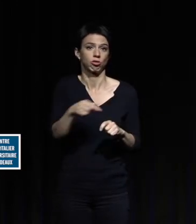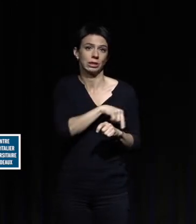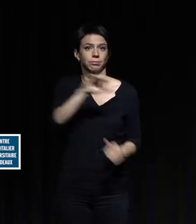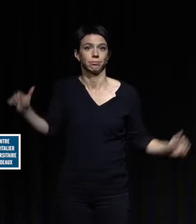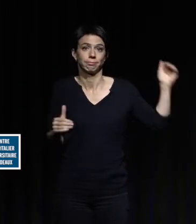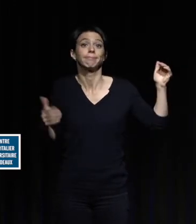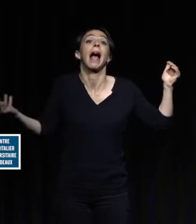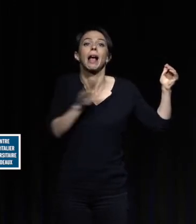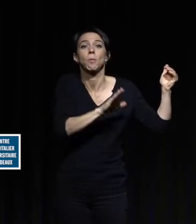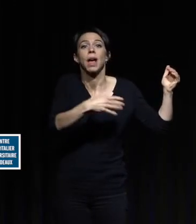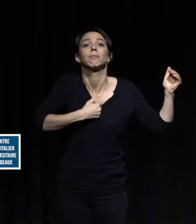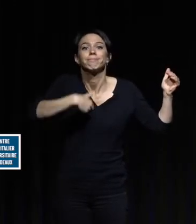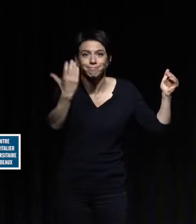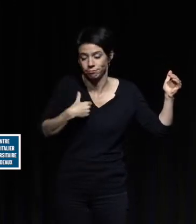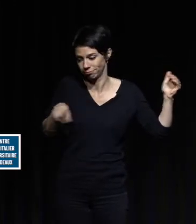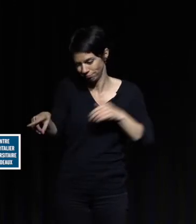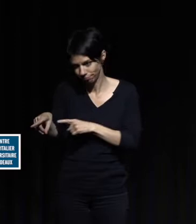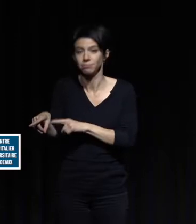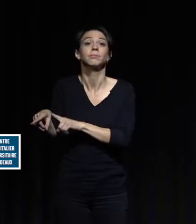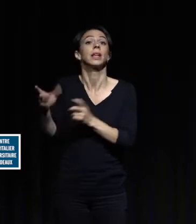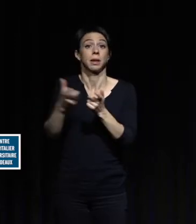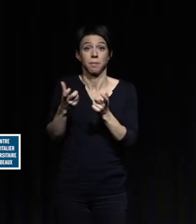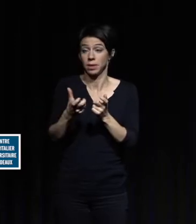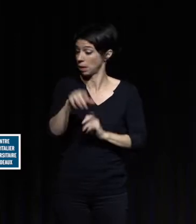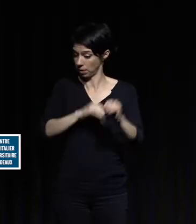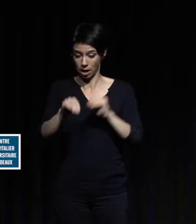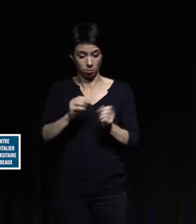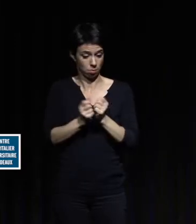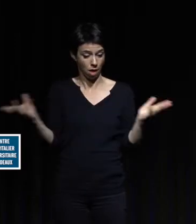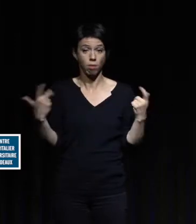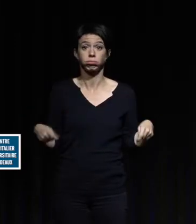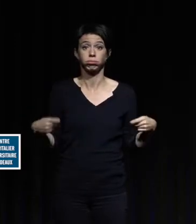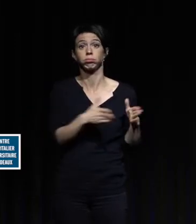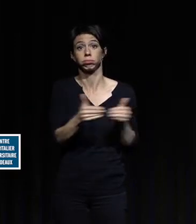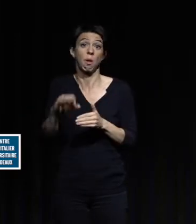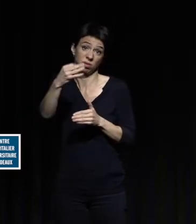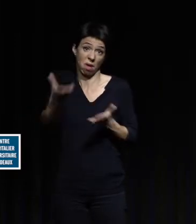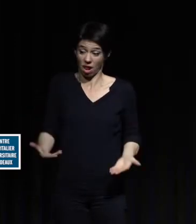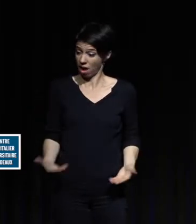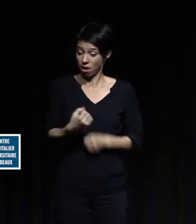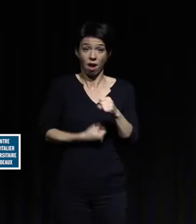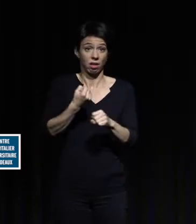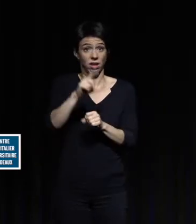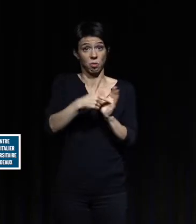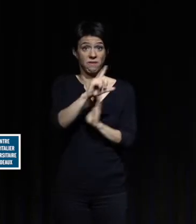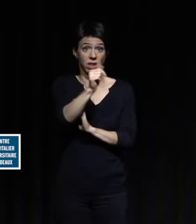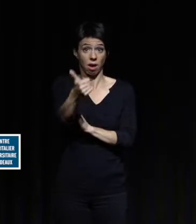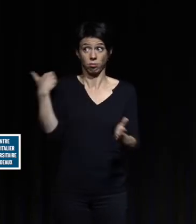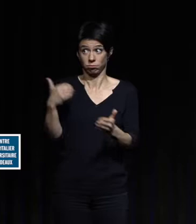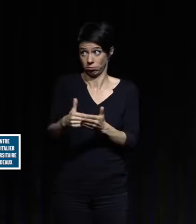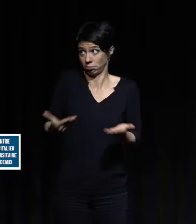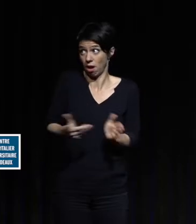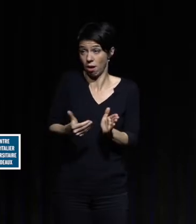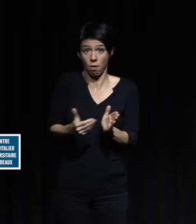Par contre, qu'on a un choix thérapeutique théoriquement multiple, mais en fait, actuellement, en 2021, la prise en charge principale